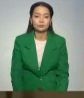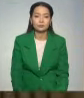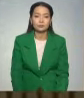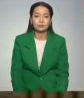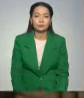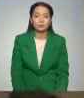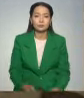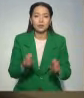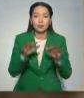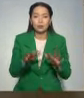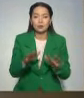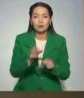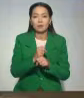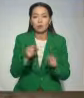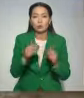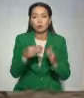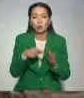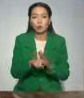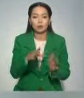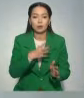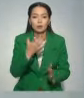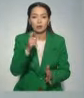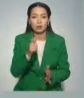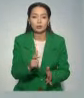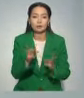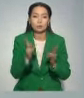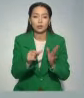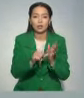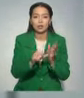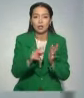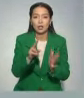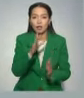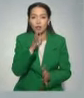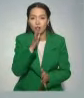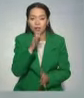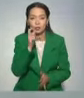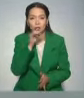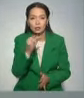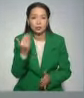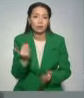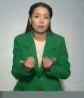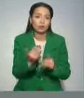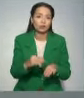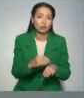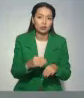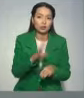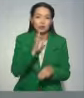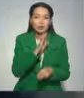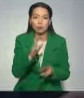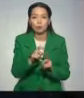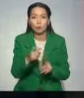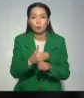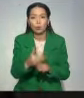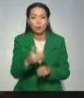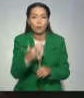на момент взрыва в доме находилось 5 человек пострадал 62-летний мужчина и его невестка женщина к слову на позднем сроке